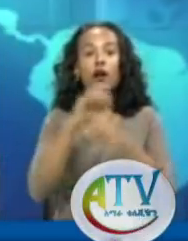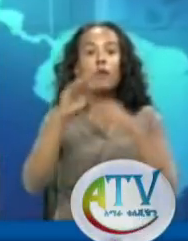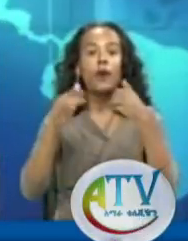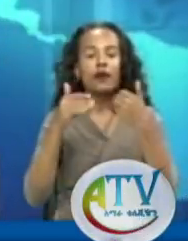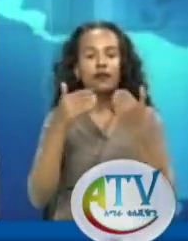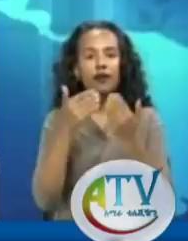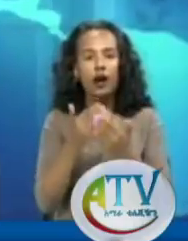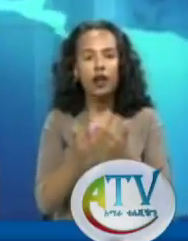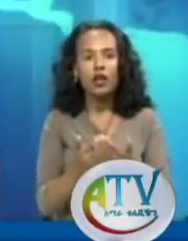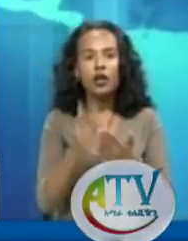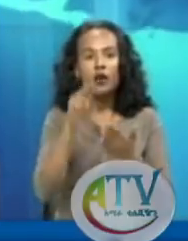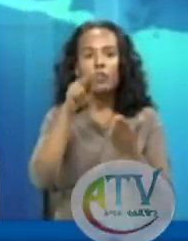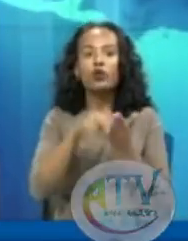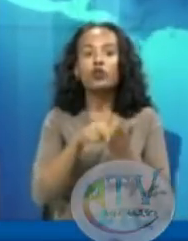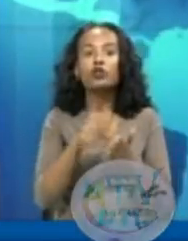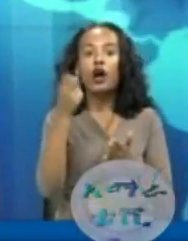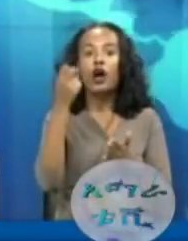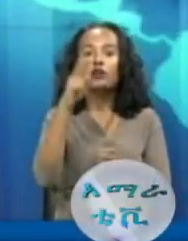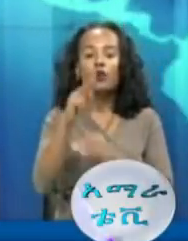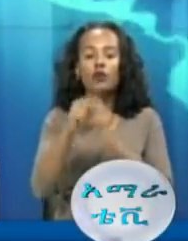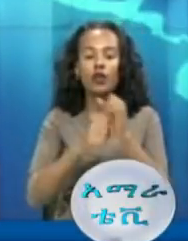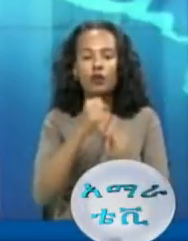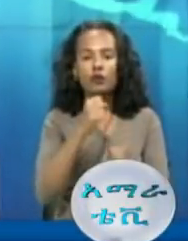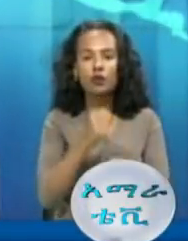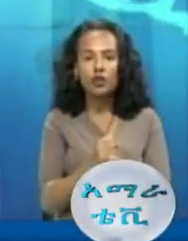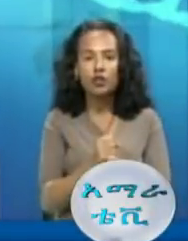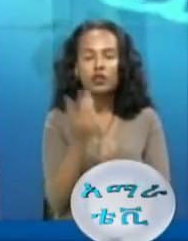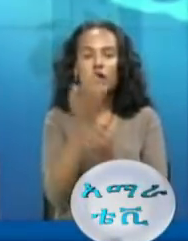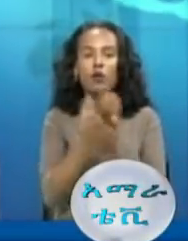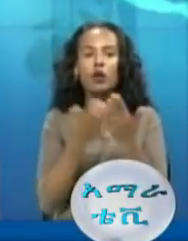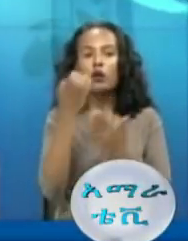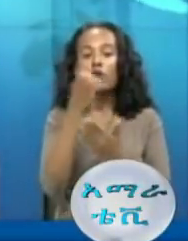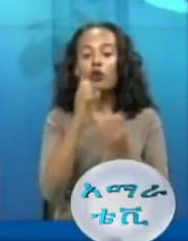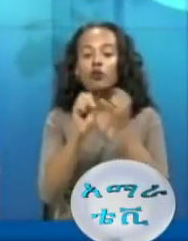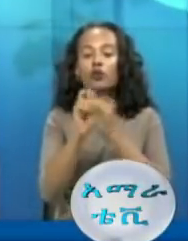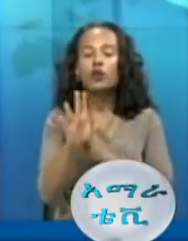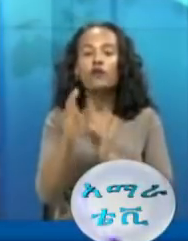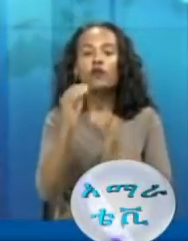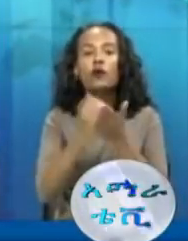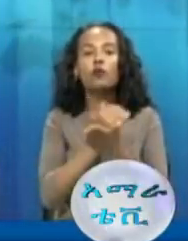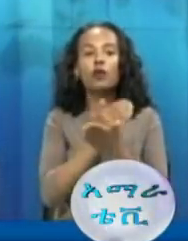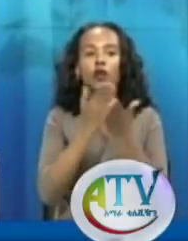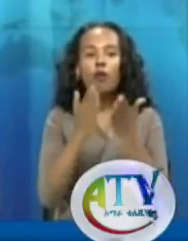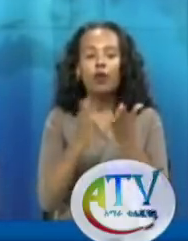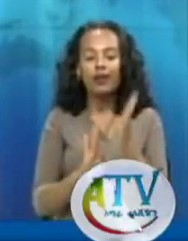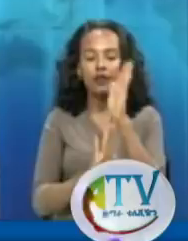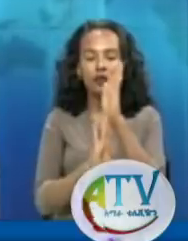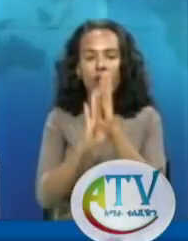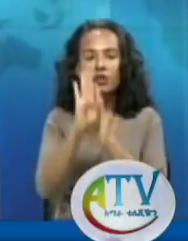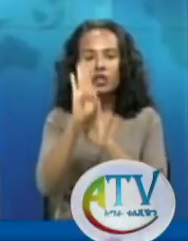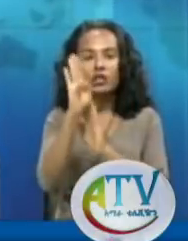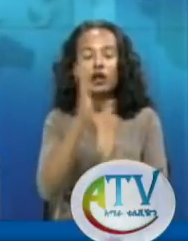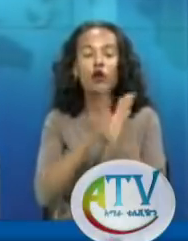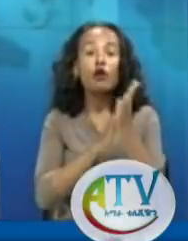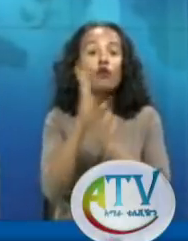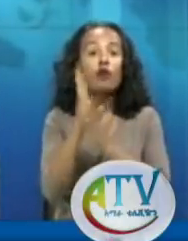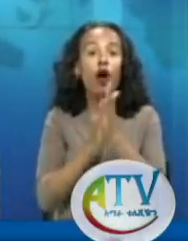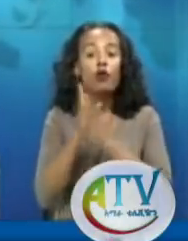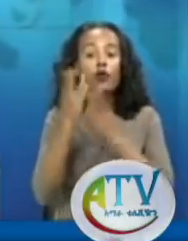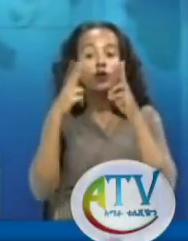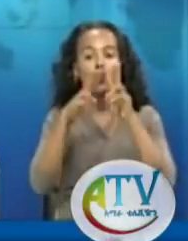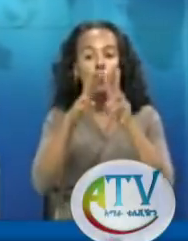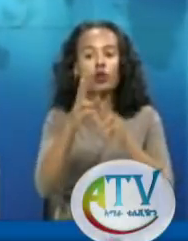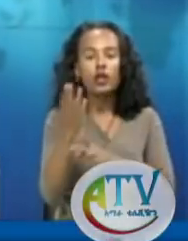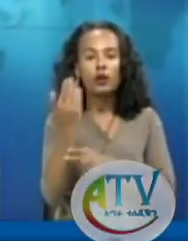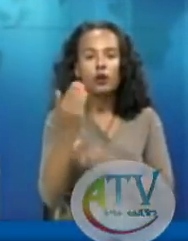በአጠቃላይ በ2012 ዓመተ ምህረት በኢኮኖሚው ዘርፍ ምርታማነትን በማሳደግ ፍላጎት ተኮር